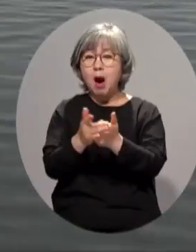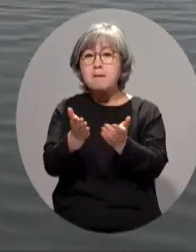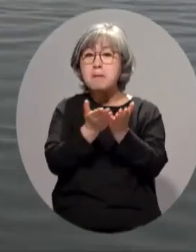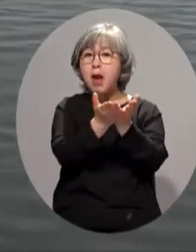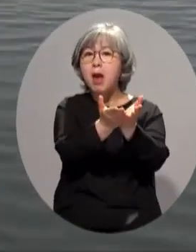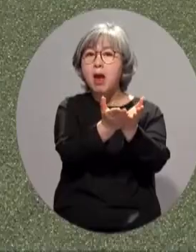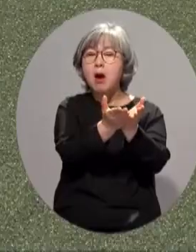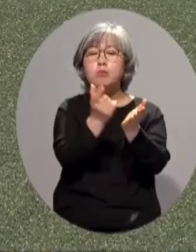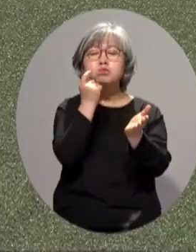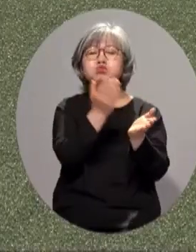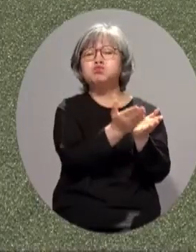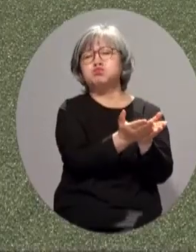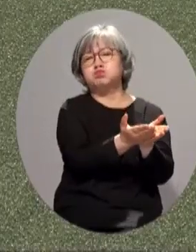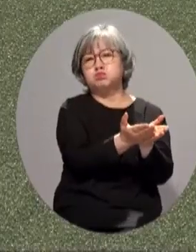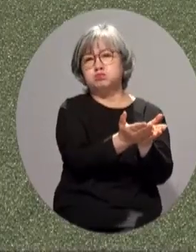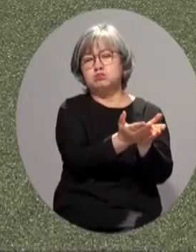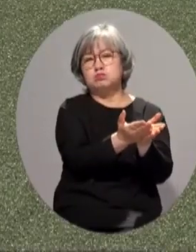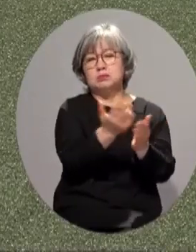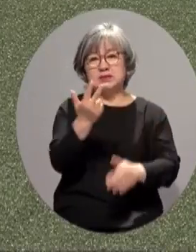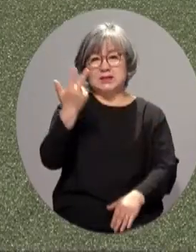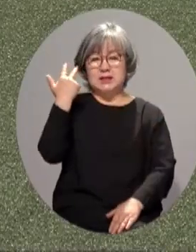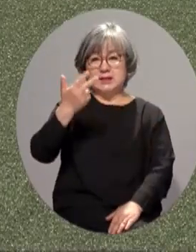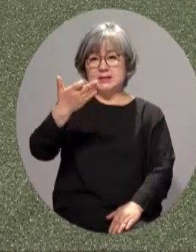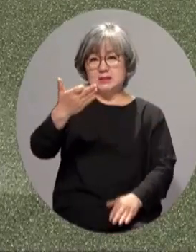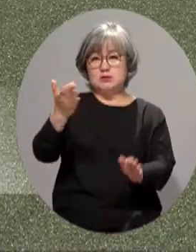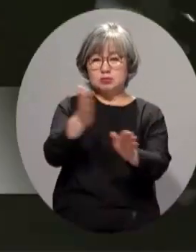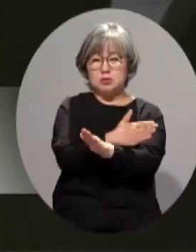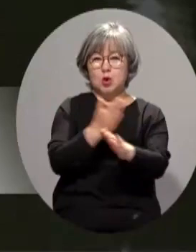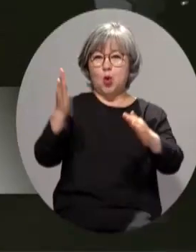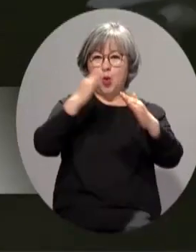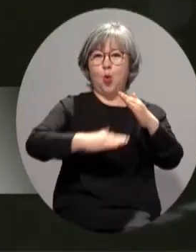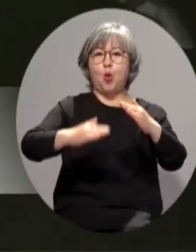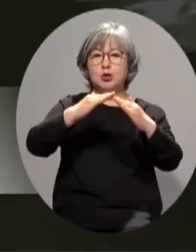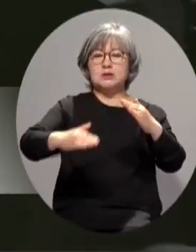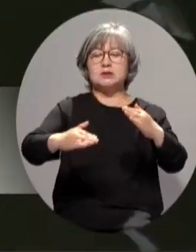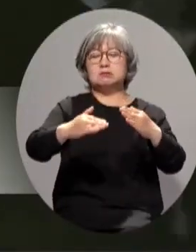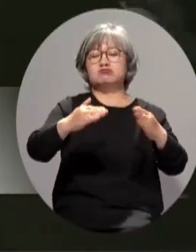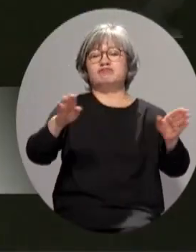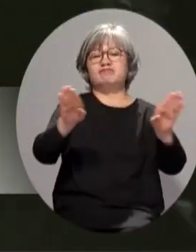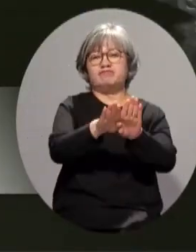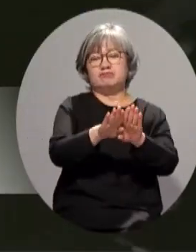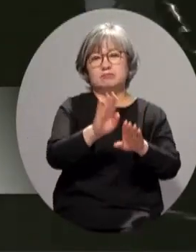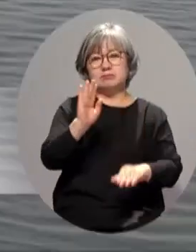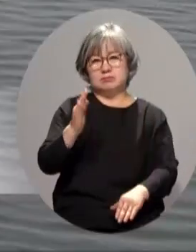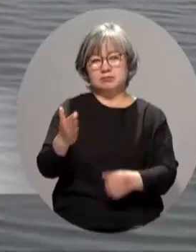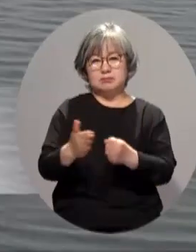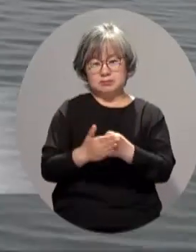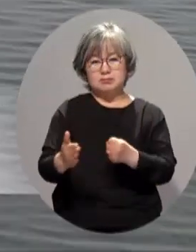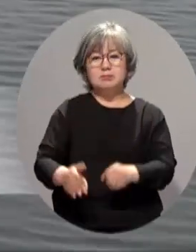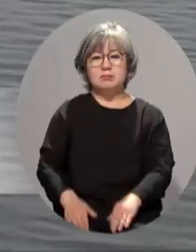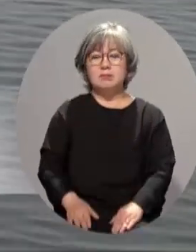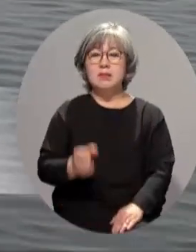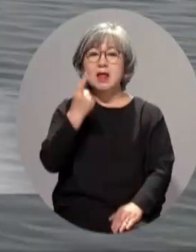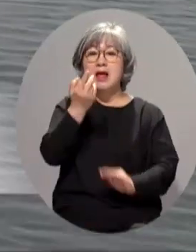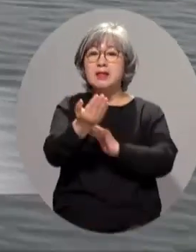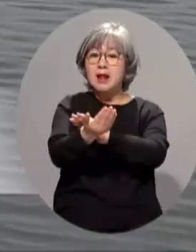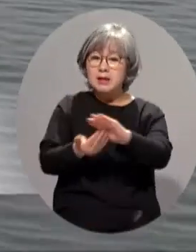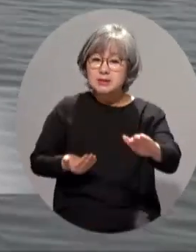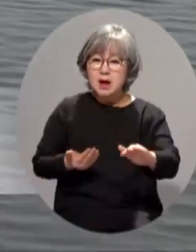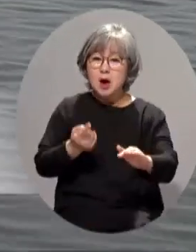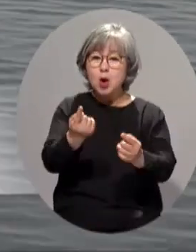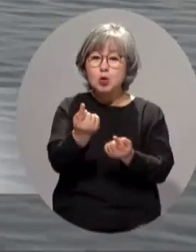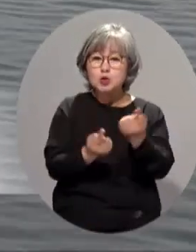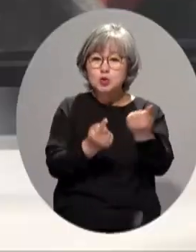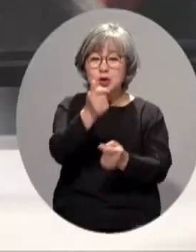중입니다. 지난주인 19일부로 공식 폐관했기 때문입니다. 한 달 전 일반 조종